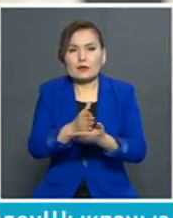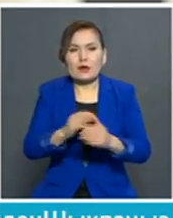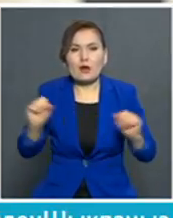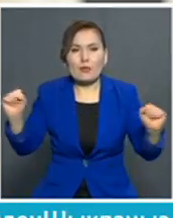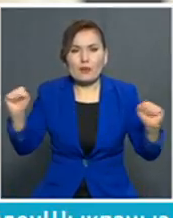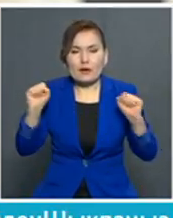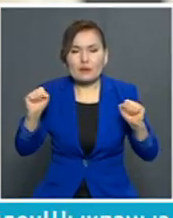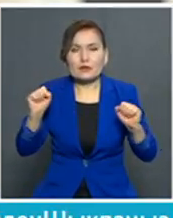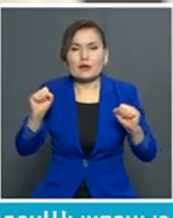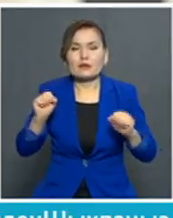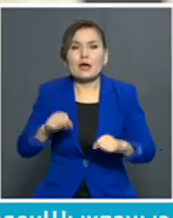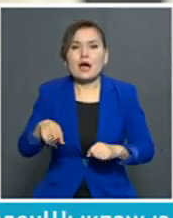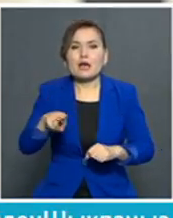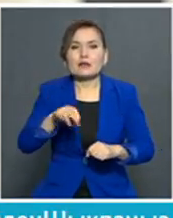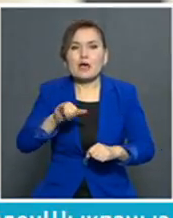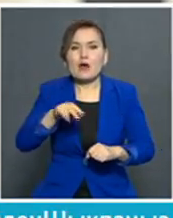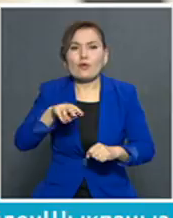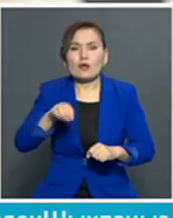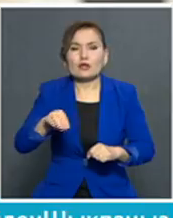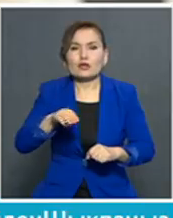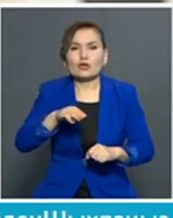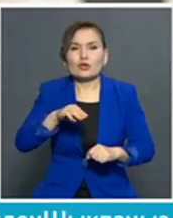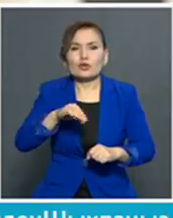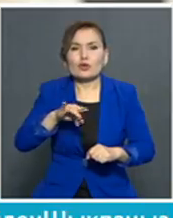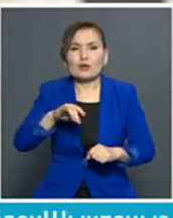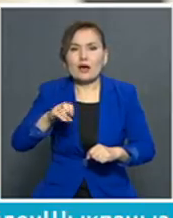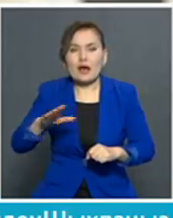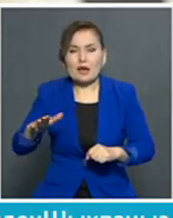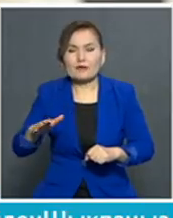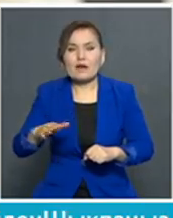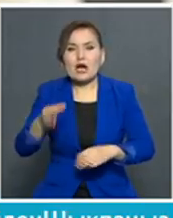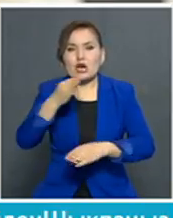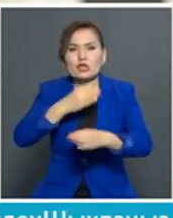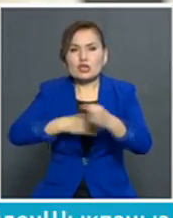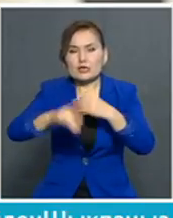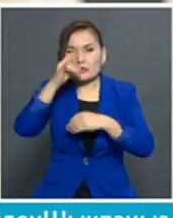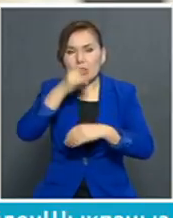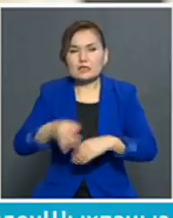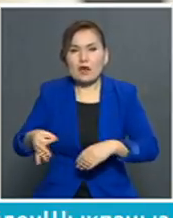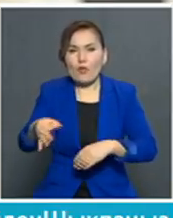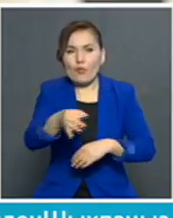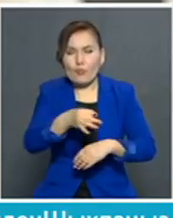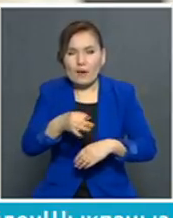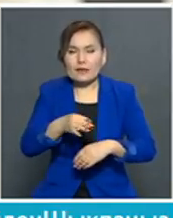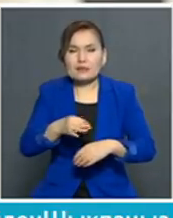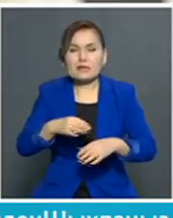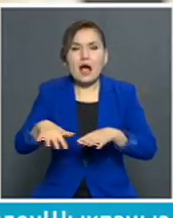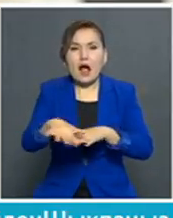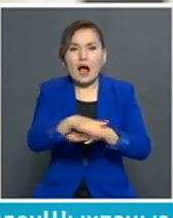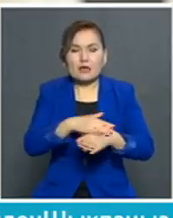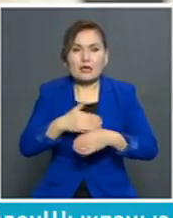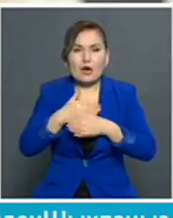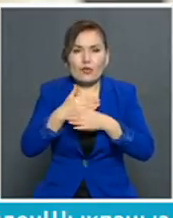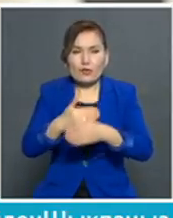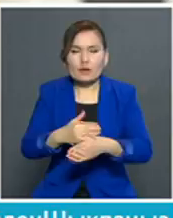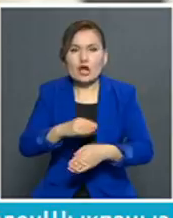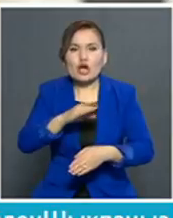біздің жерлесіміз Дәулет Болатұлы Тұрлыханов Шығыс Қазақстан халқының арасынан табылып,